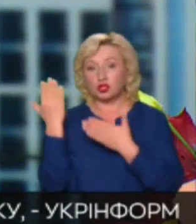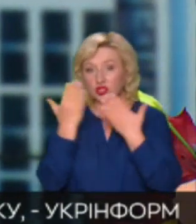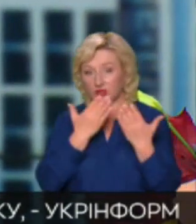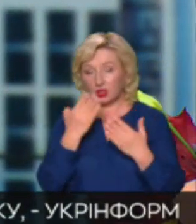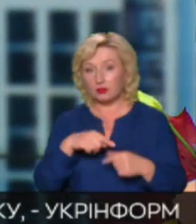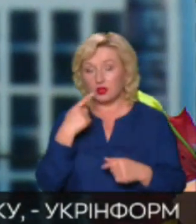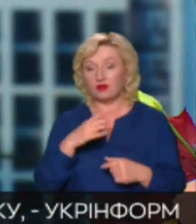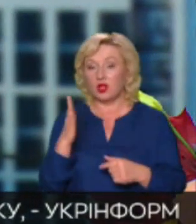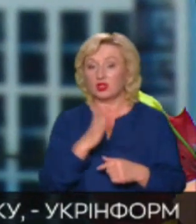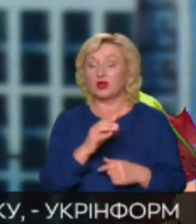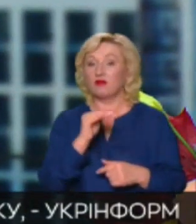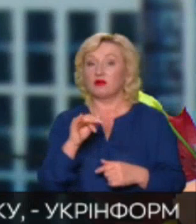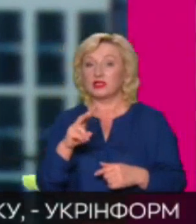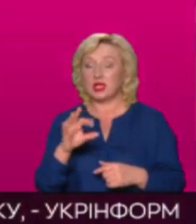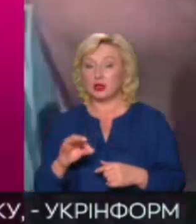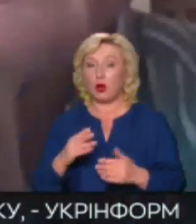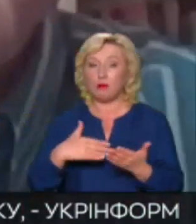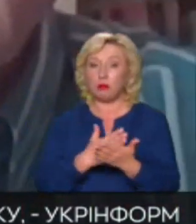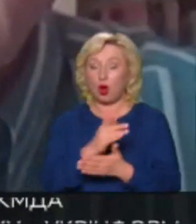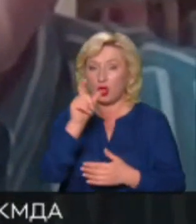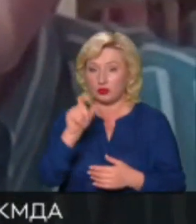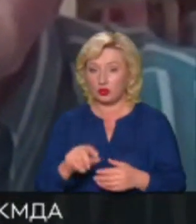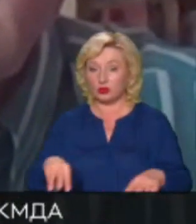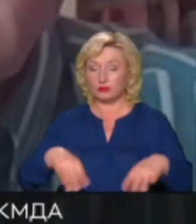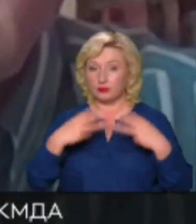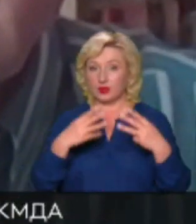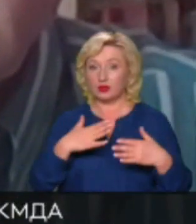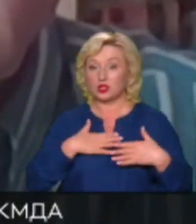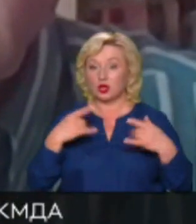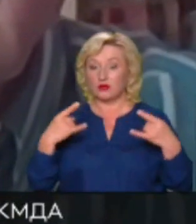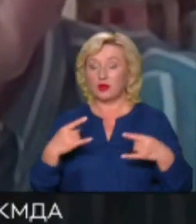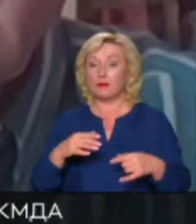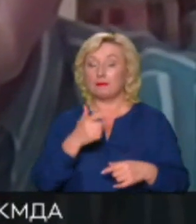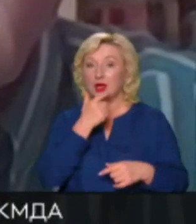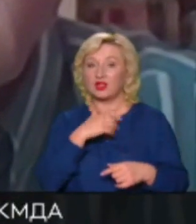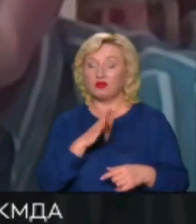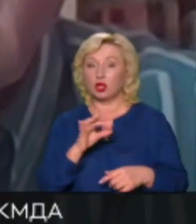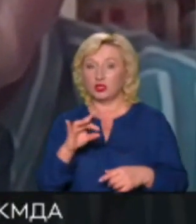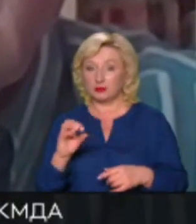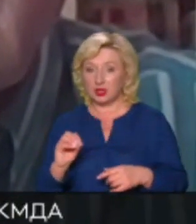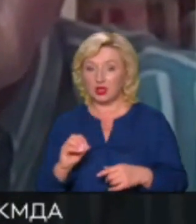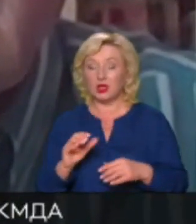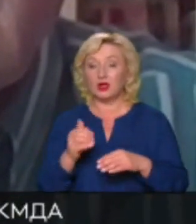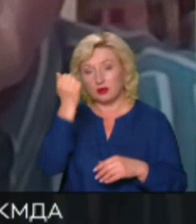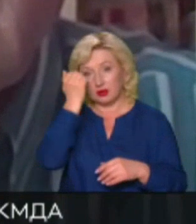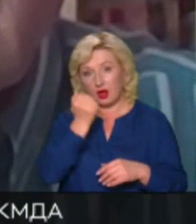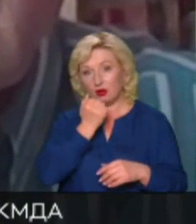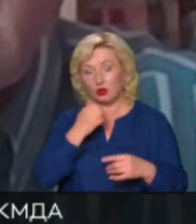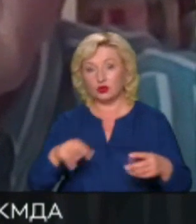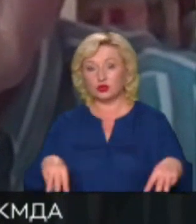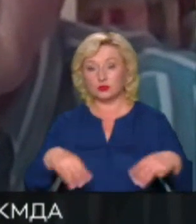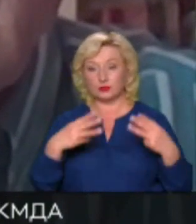поговоримо з Володимиром Фесенком. Це політолог, який долучається до нашого ефіру. Пане Володимире, дякуємо, що долучаєтесь до